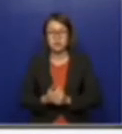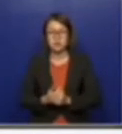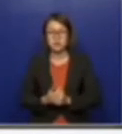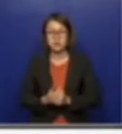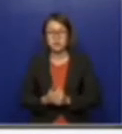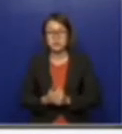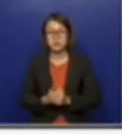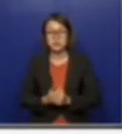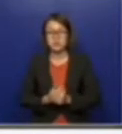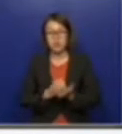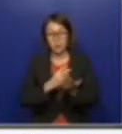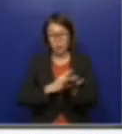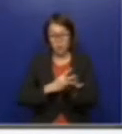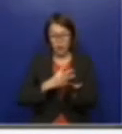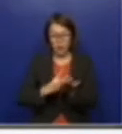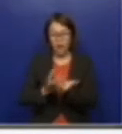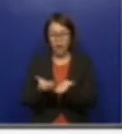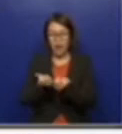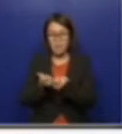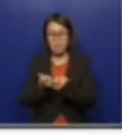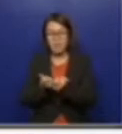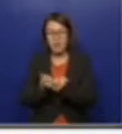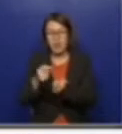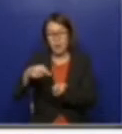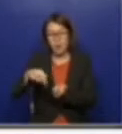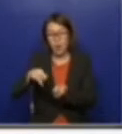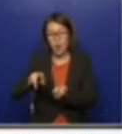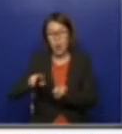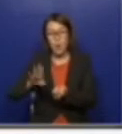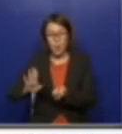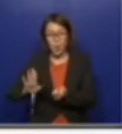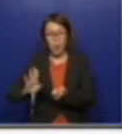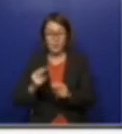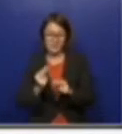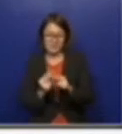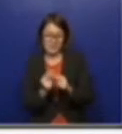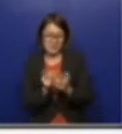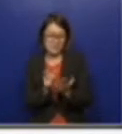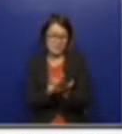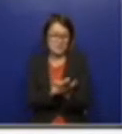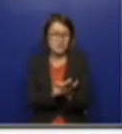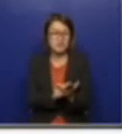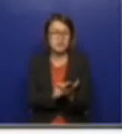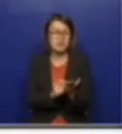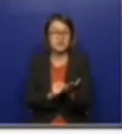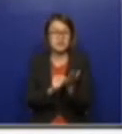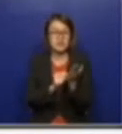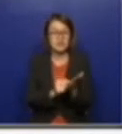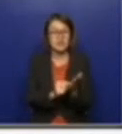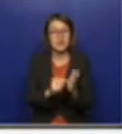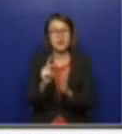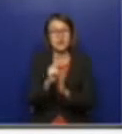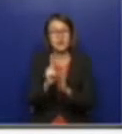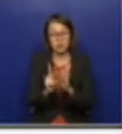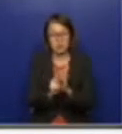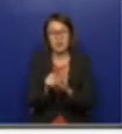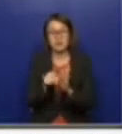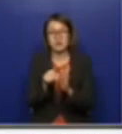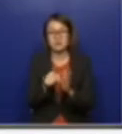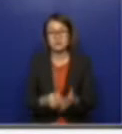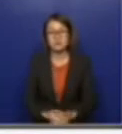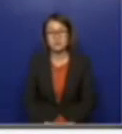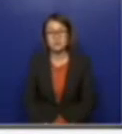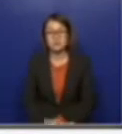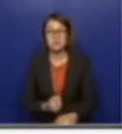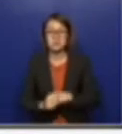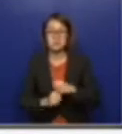การของร่างพระราชบัญญัติว่าด้วยการเข้าชื่อเสนอกฎหมายหรือร่างพระราชบัญญัติการเข้าชื่อเสนอกฎหมาย